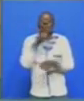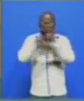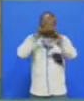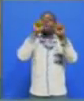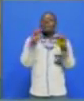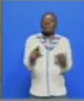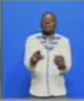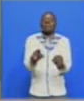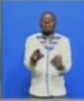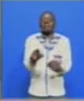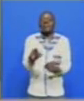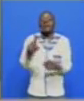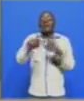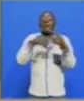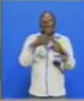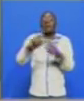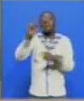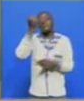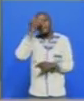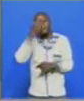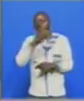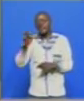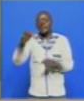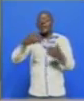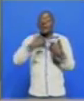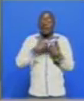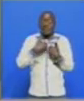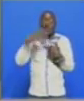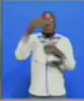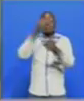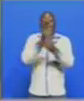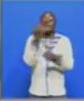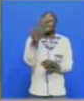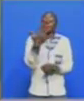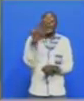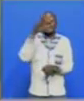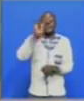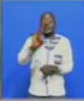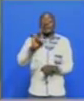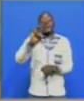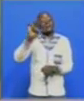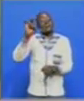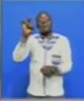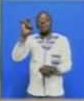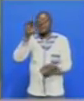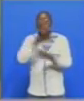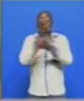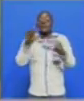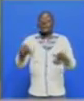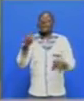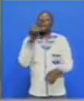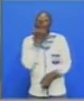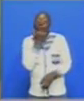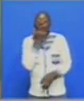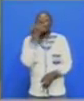Pays, quand l'État burkinabé n'a pas d'emprise sur 57 entreprises fautives et 502 chantiers